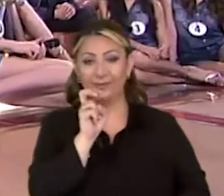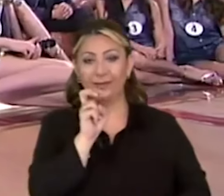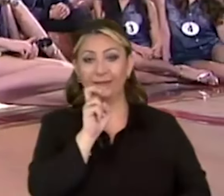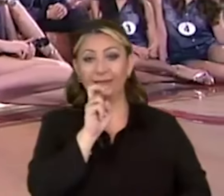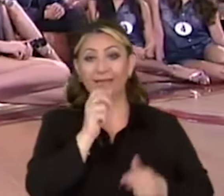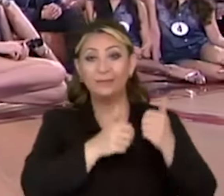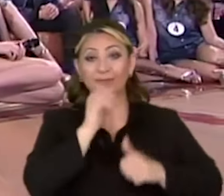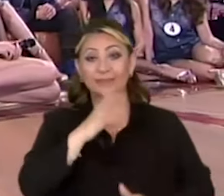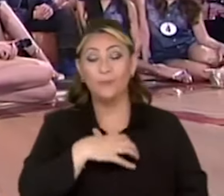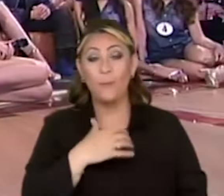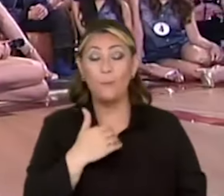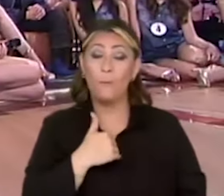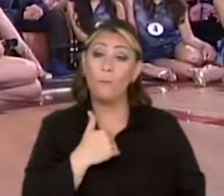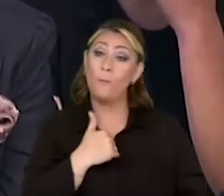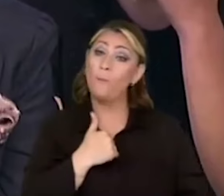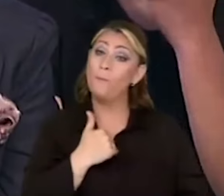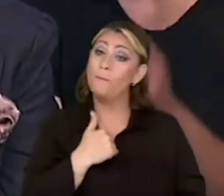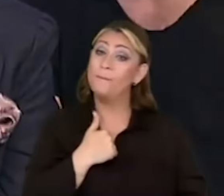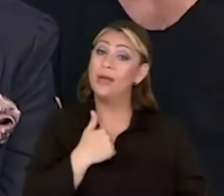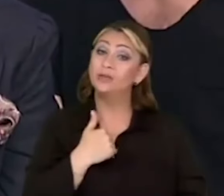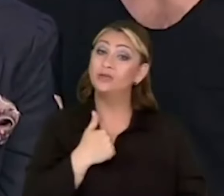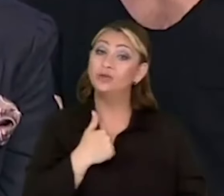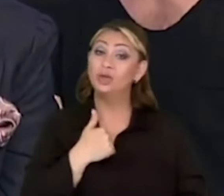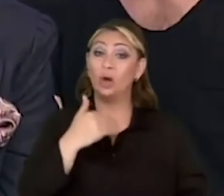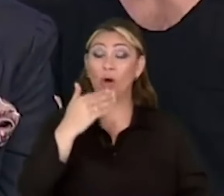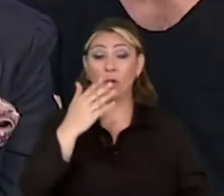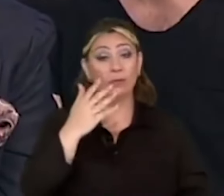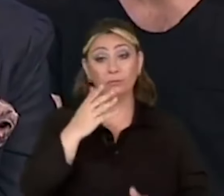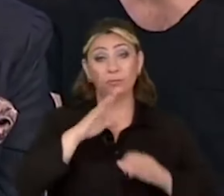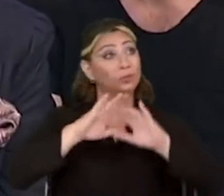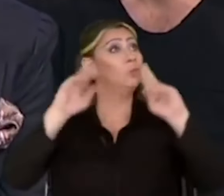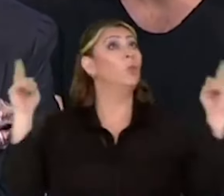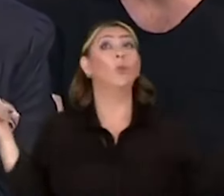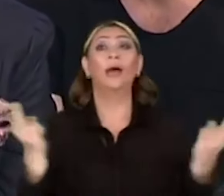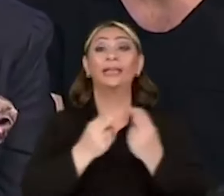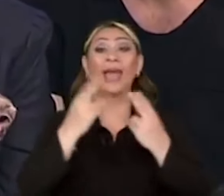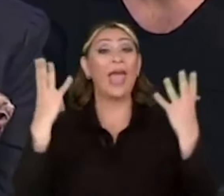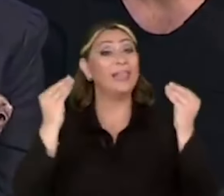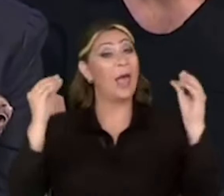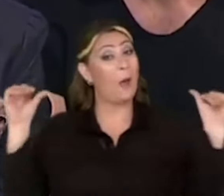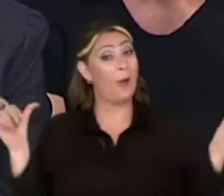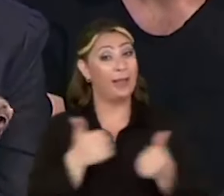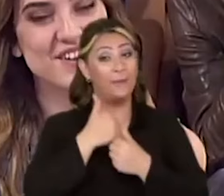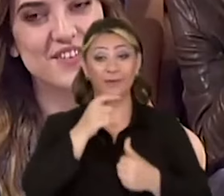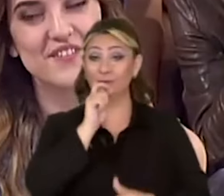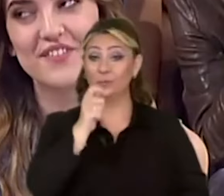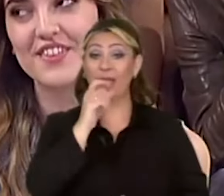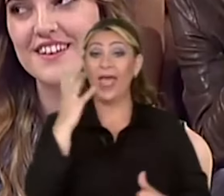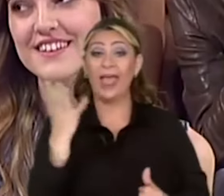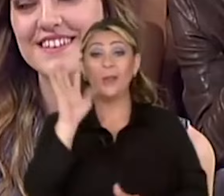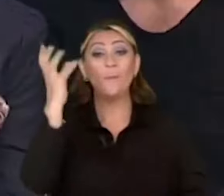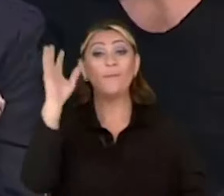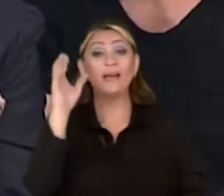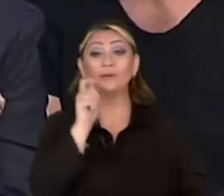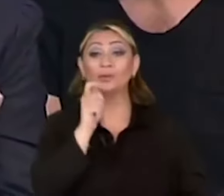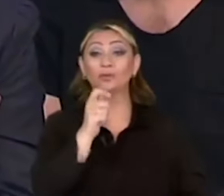Yarışmanın sahipleri geldiler. Hayır yani bence yani beni World'de, görünce, Earth'te ve kainattaki en önemli sunucu, en